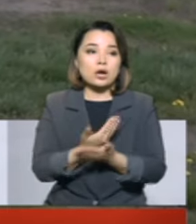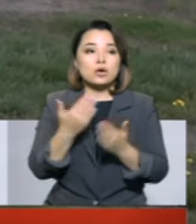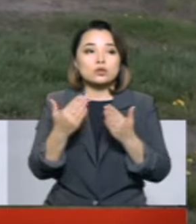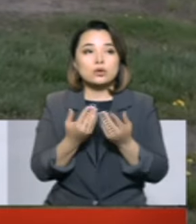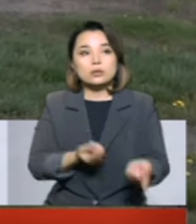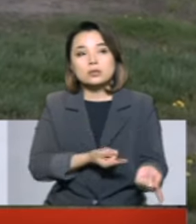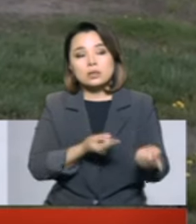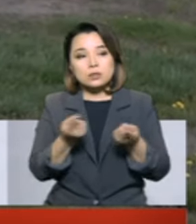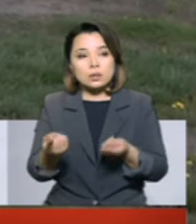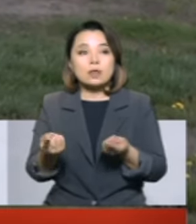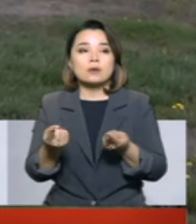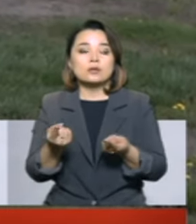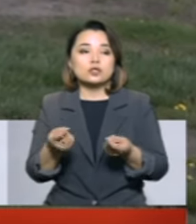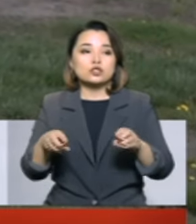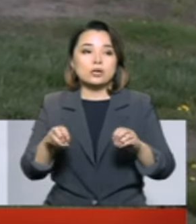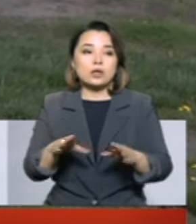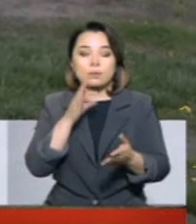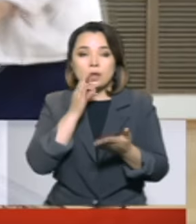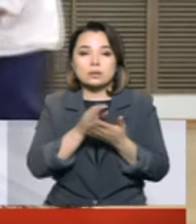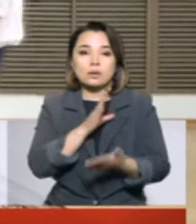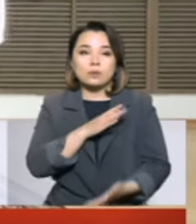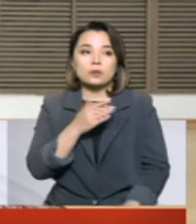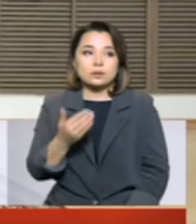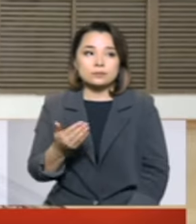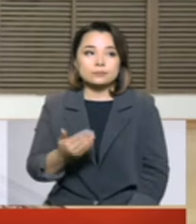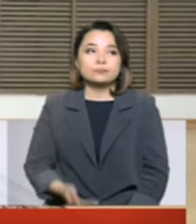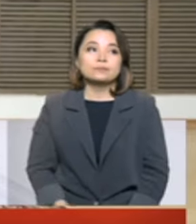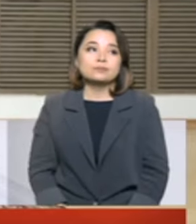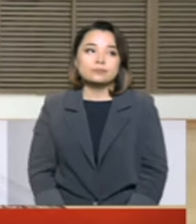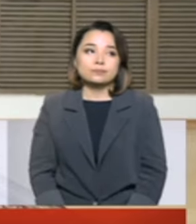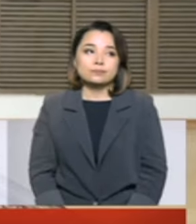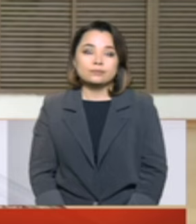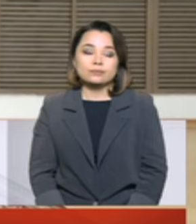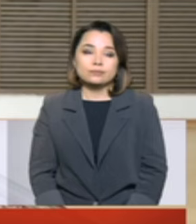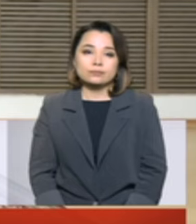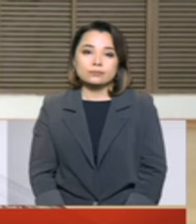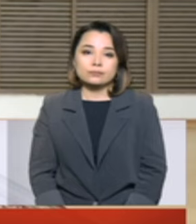баспаналарға көшіру туралы шешім қабылданды.